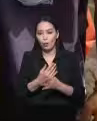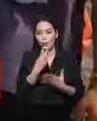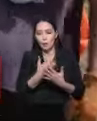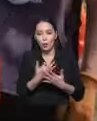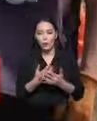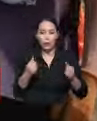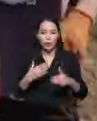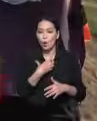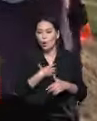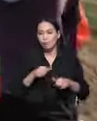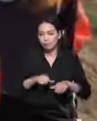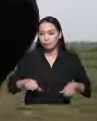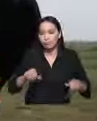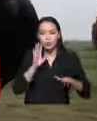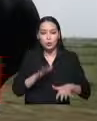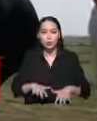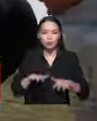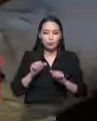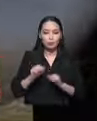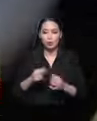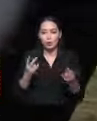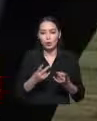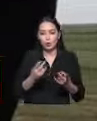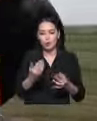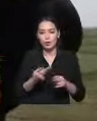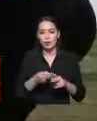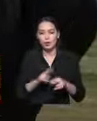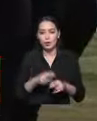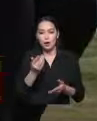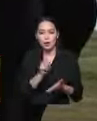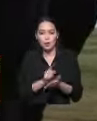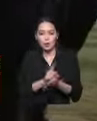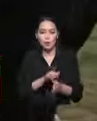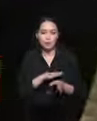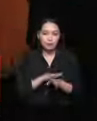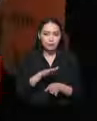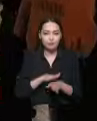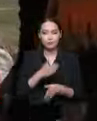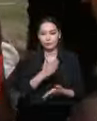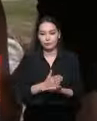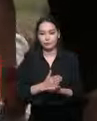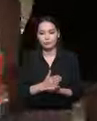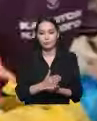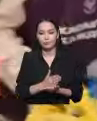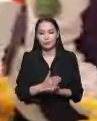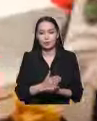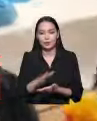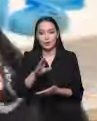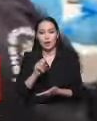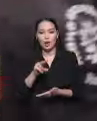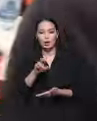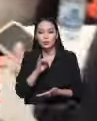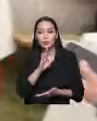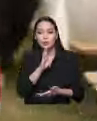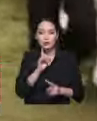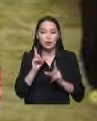табылуды маңызды санайды. Алашанға қарамай, ойнап күліп берілген тапсырманы бел шешпей орындап жүр. Қыздар жағы ас-су дайындауға кіріскен.